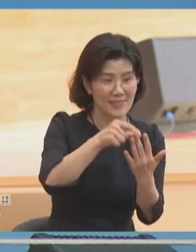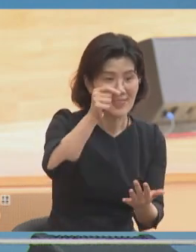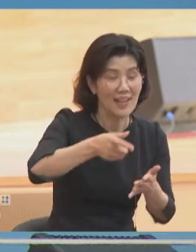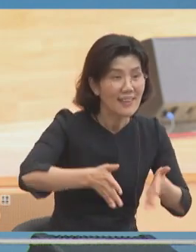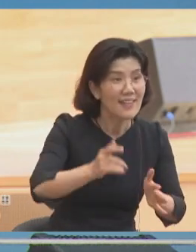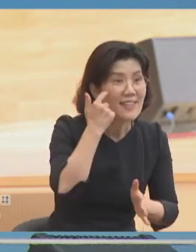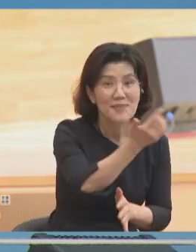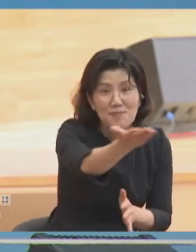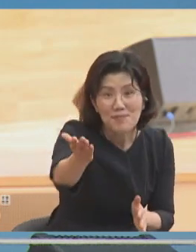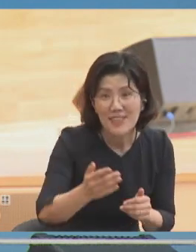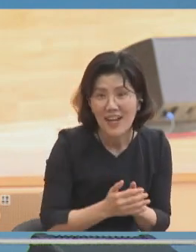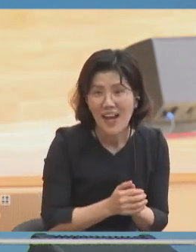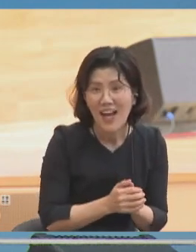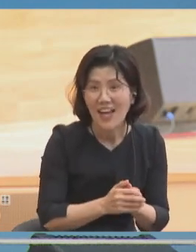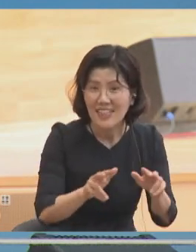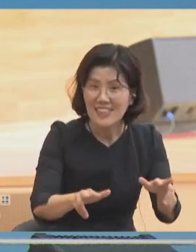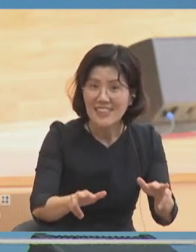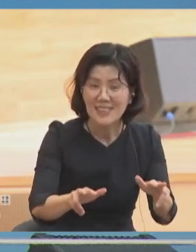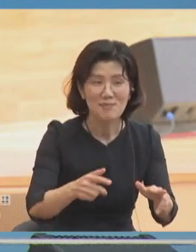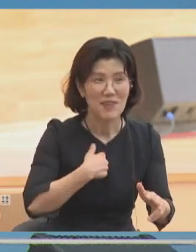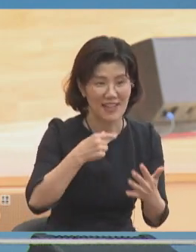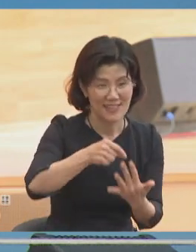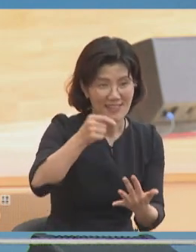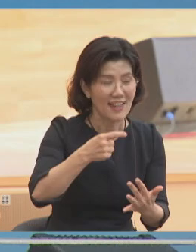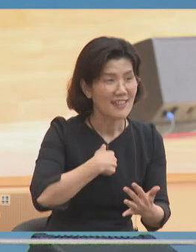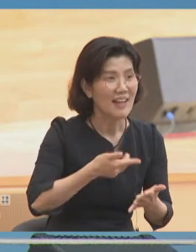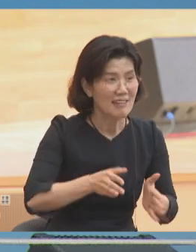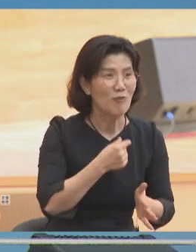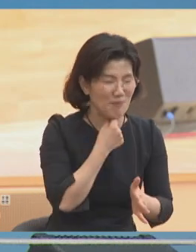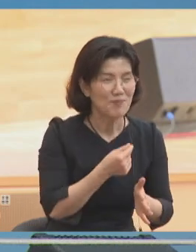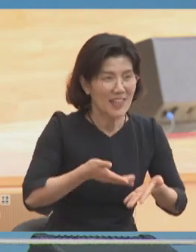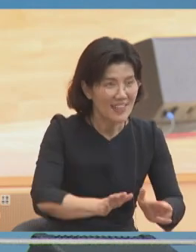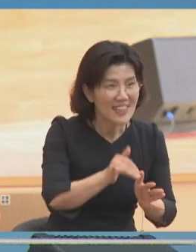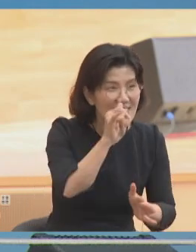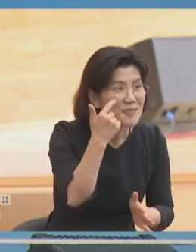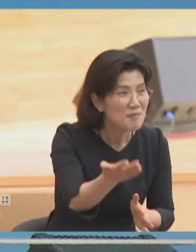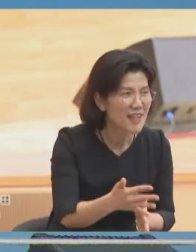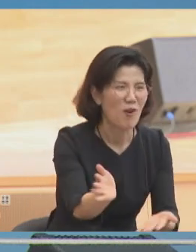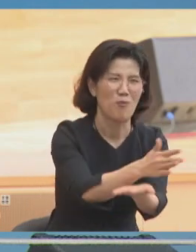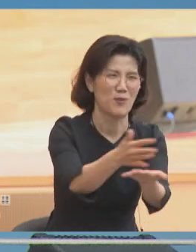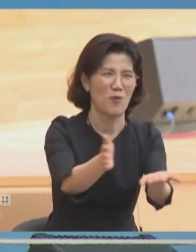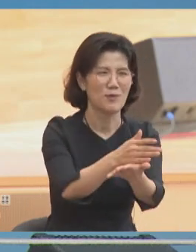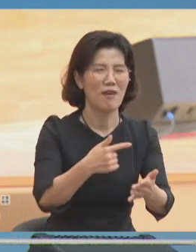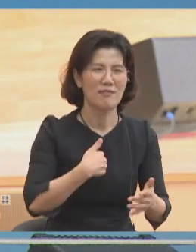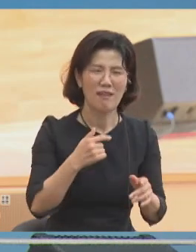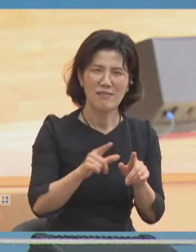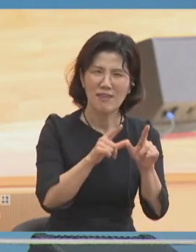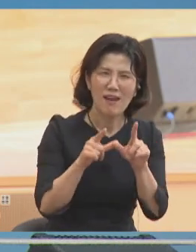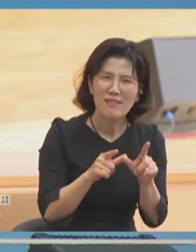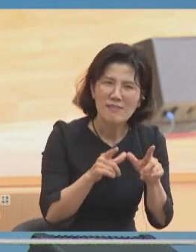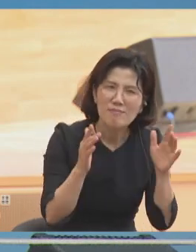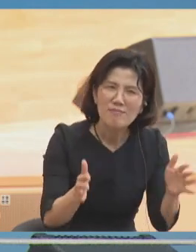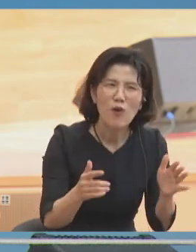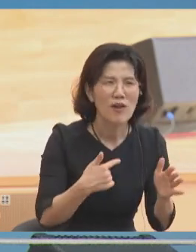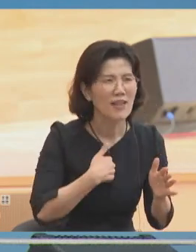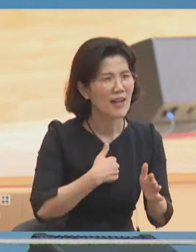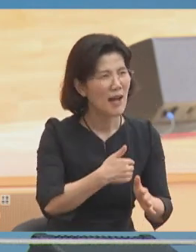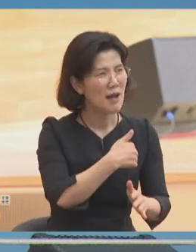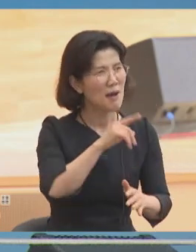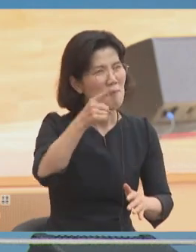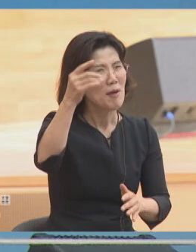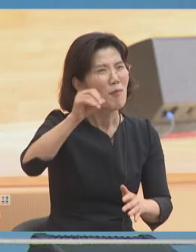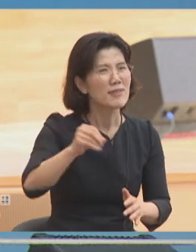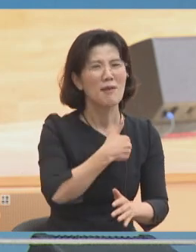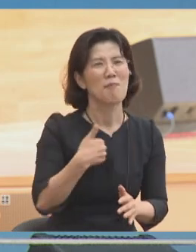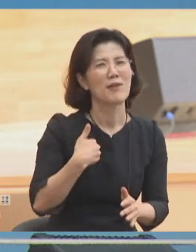내가 선택해서이 자리 태어났다는 사람 계십니까 아무도 없습니다 그러다 보니까가 하는 삶 100% 만족도 없고